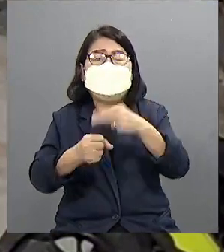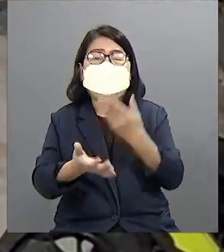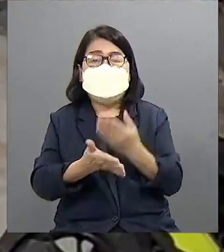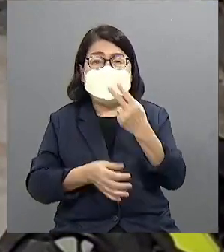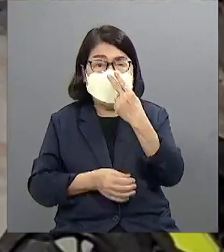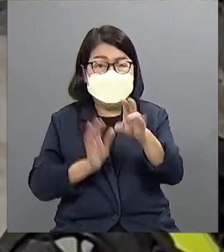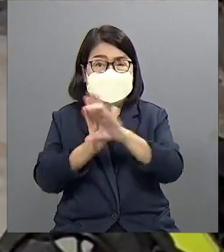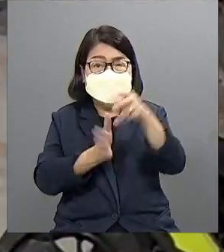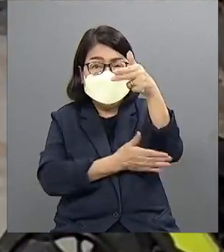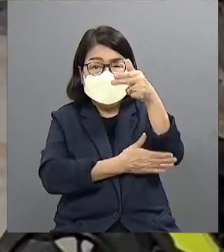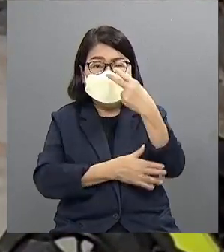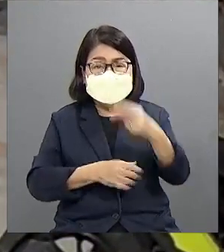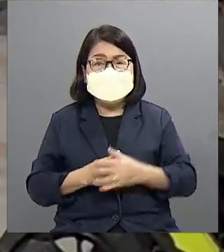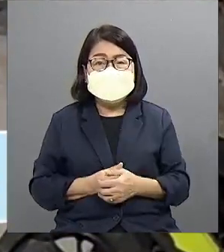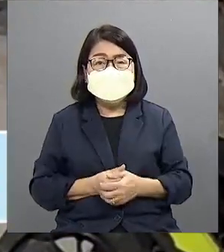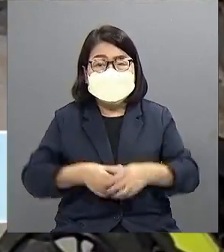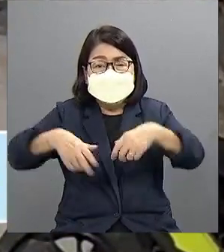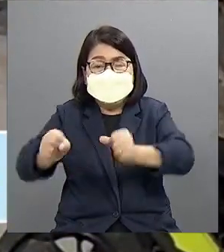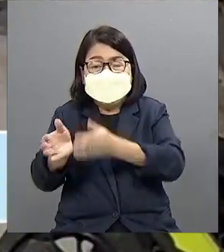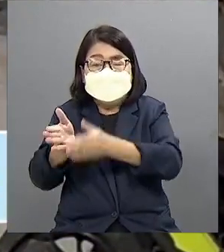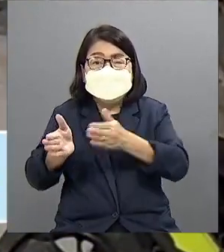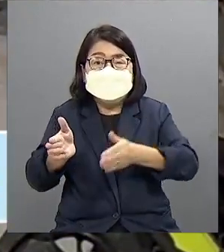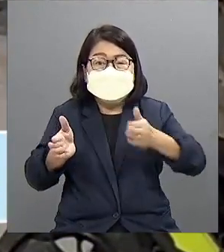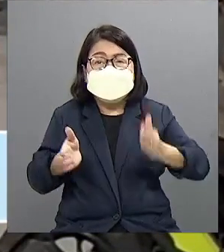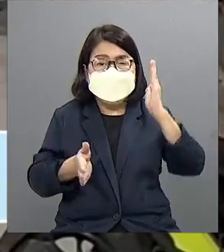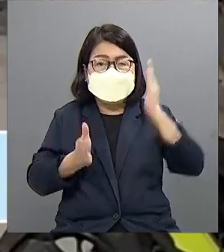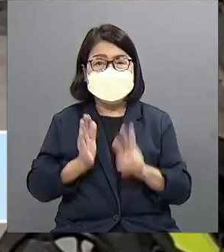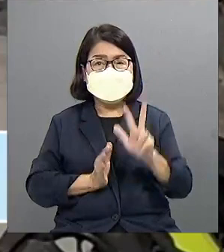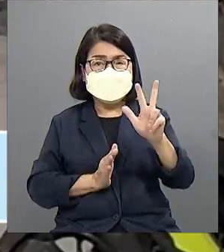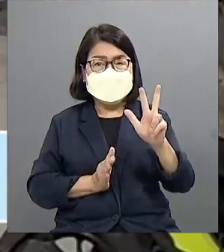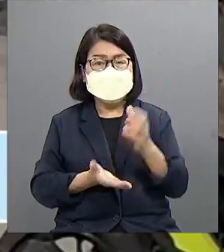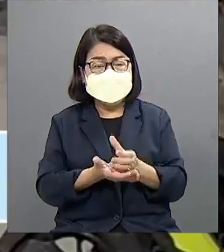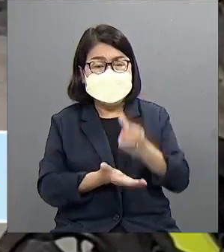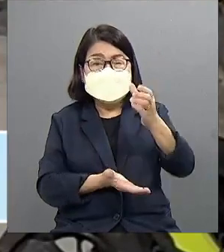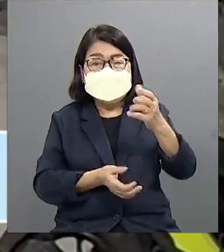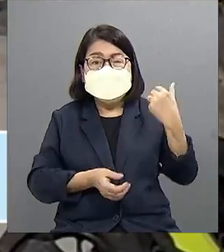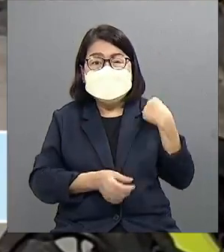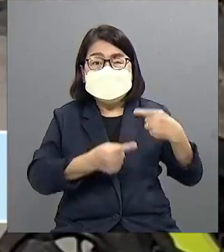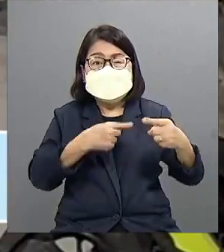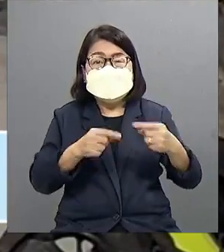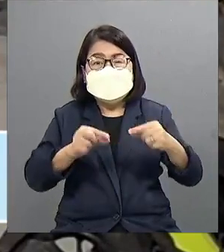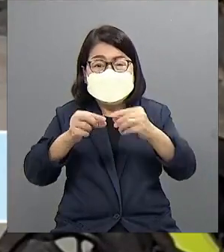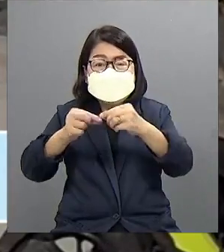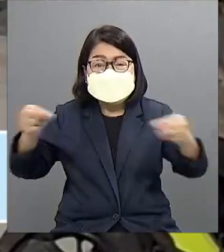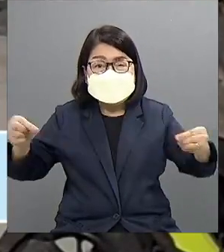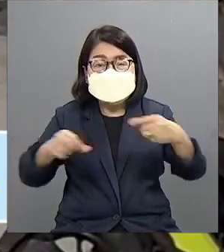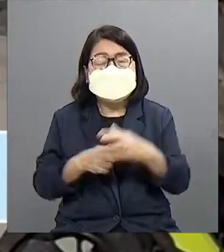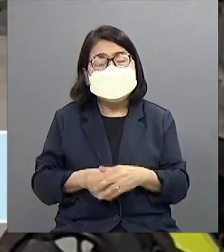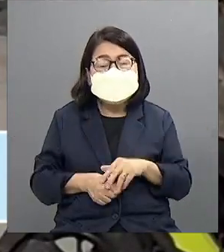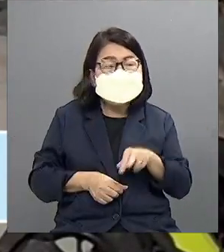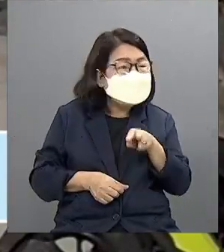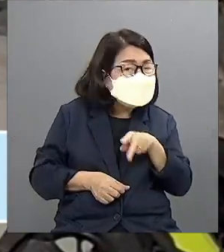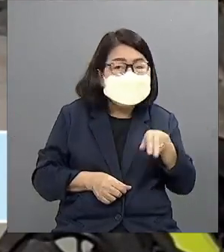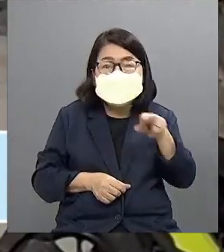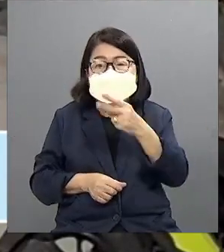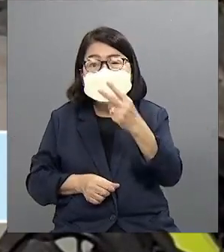ป็นภาพจากกล้องวงจรปิดชาย3คนถือขวดพลาสติกพร้อมสายยางเดินเข้าไปที่ลานจอดรถจักรยานยนต์ของอาคารชุดแห่งหนึ่งที่เทศบา